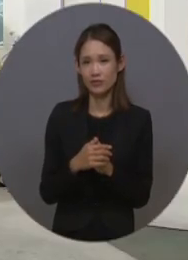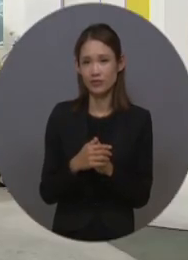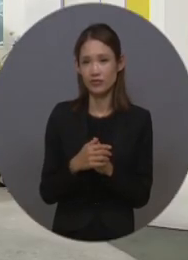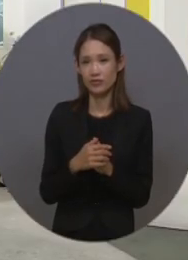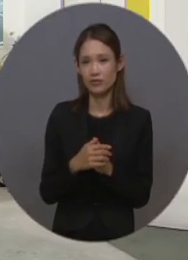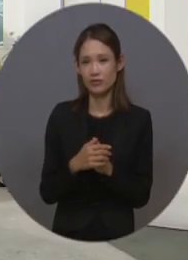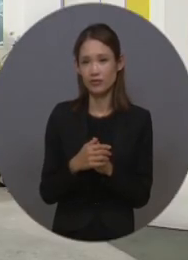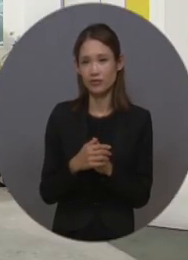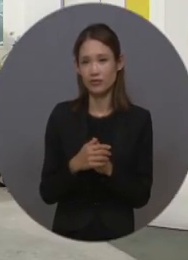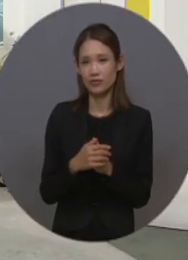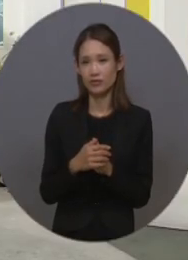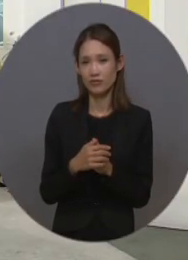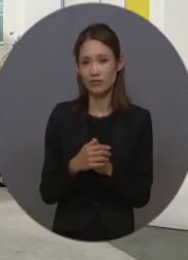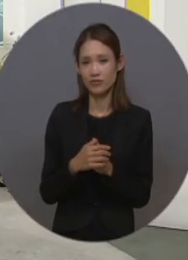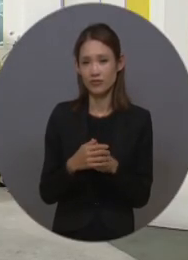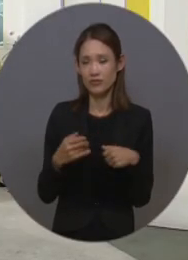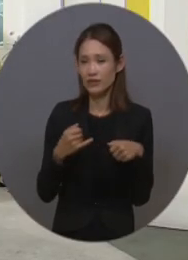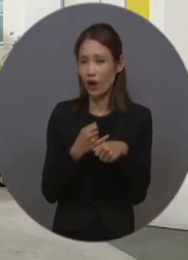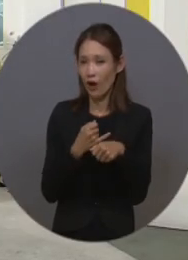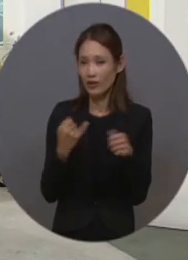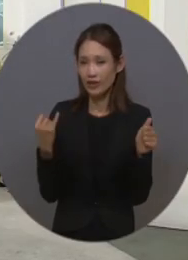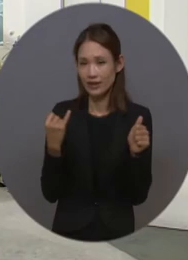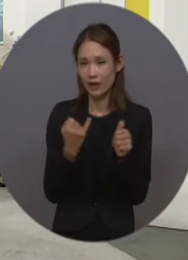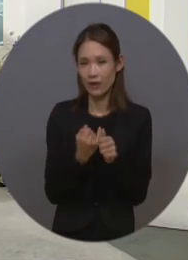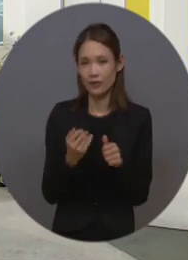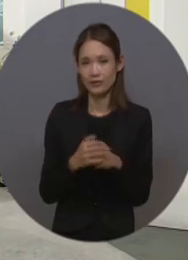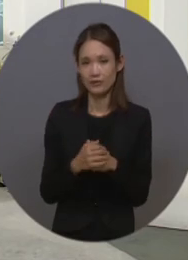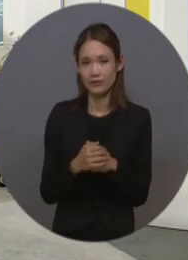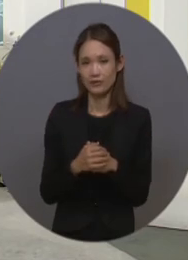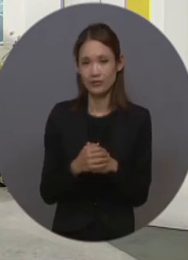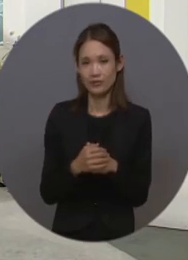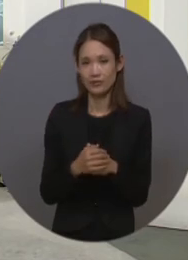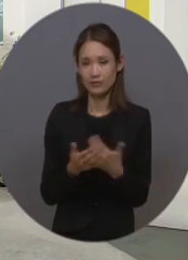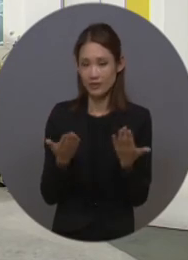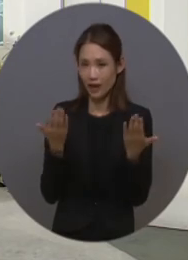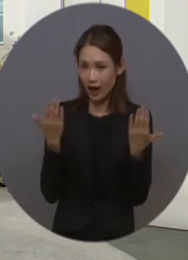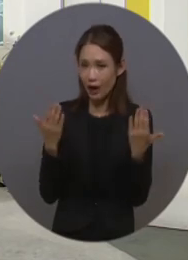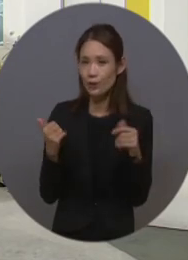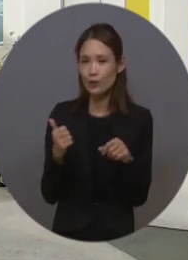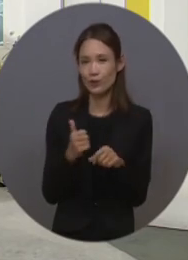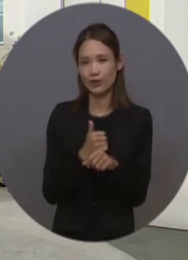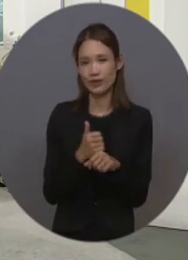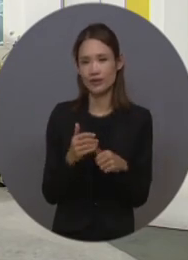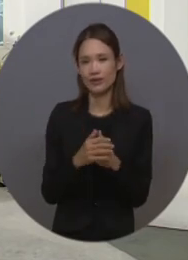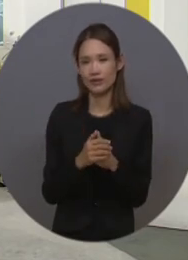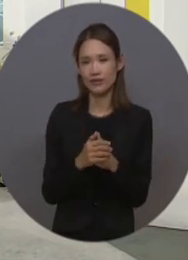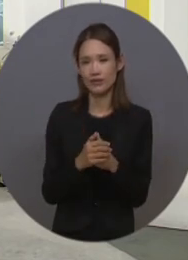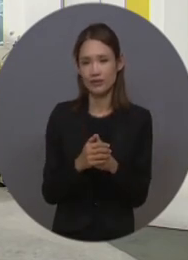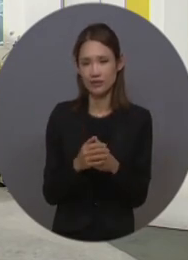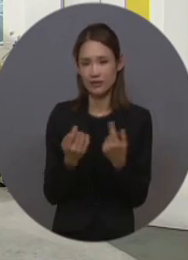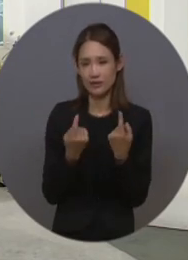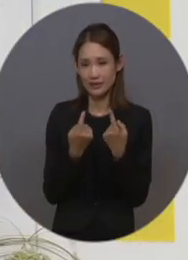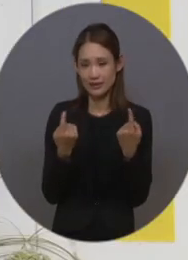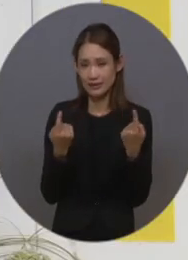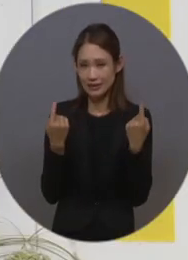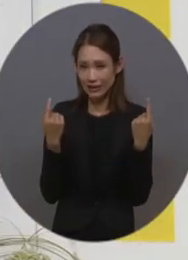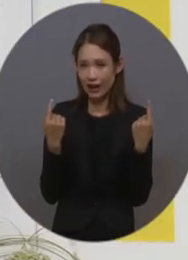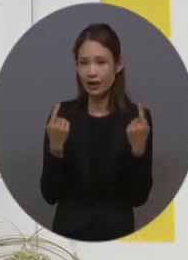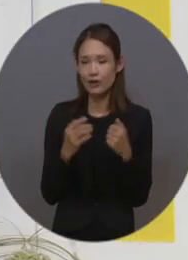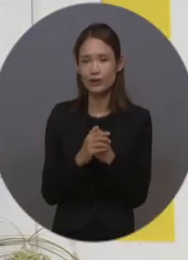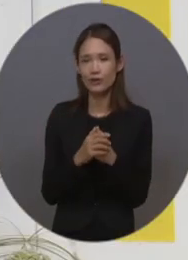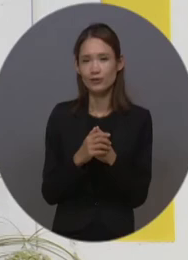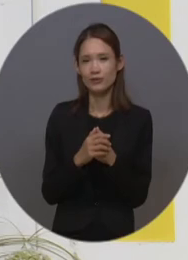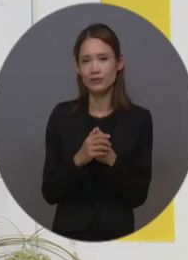그 이제 전 연애 결혼했습니다. 네. 그 학교 다닐 때 네. 예, 연애 결혼했는데 이제